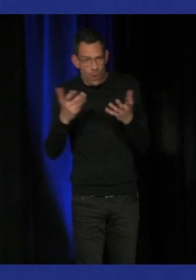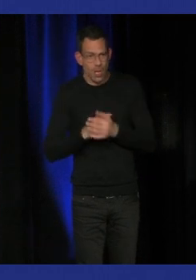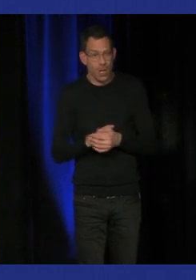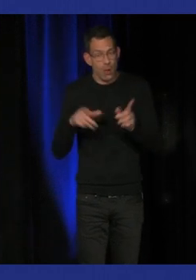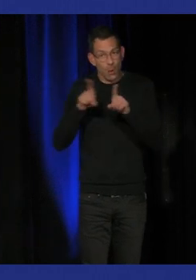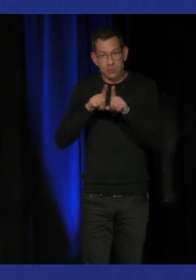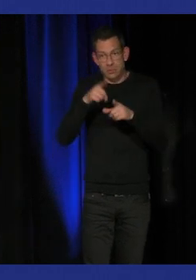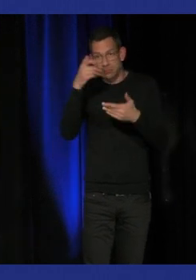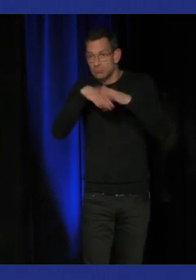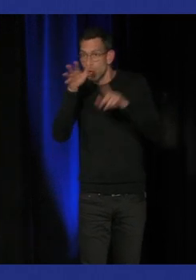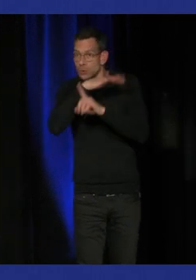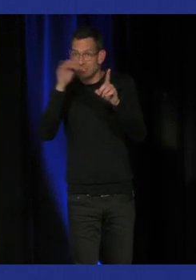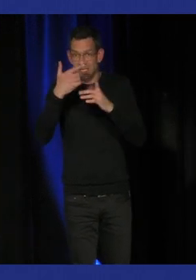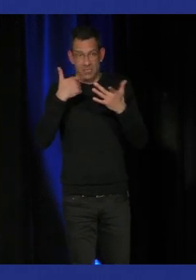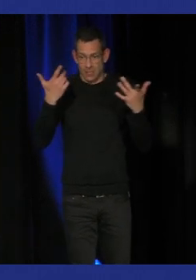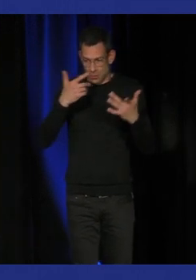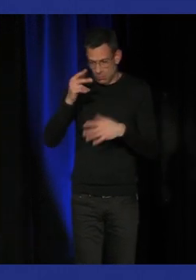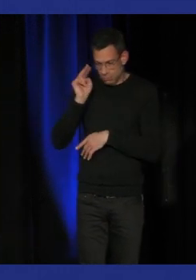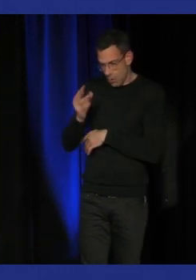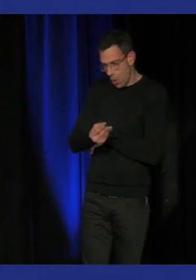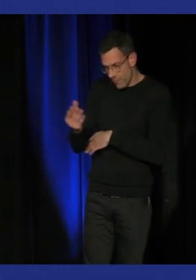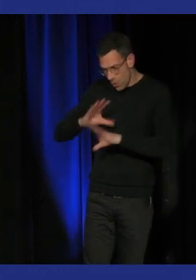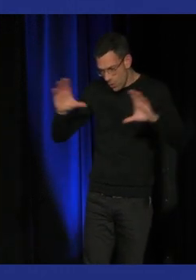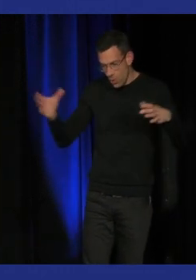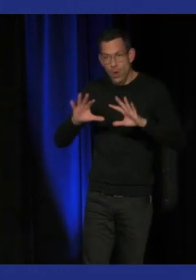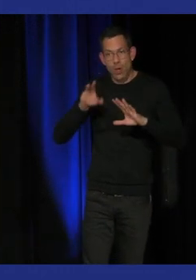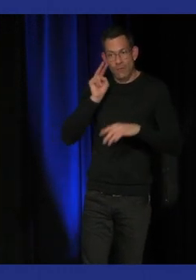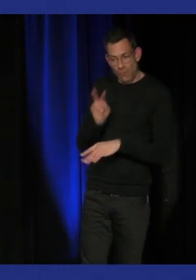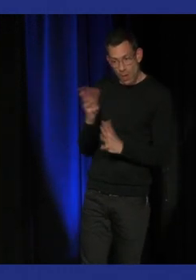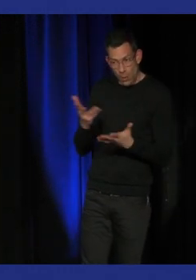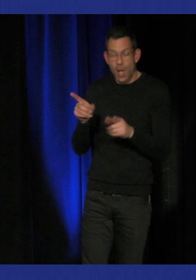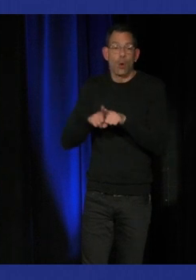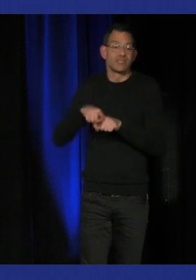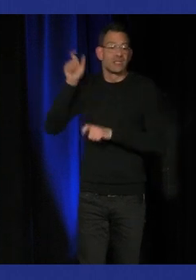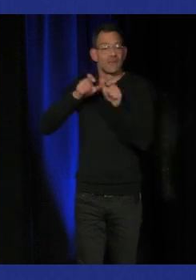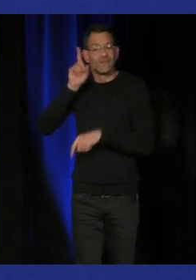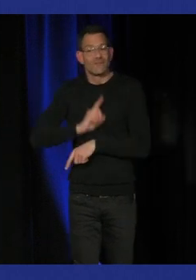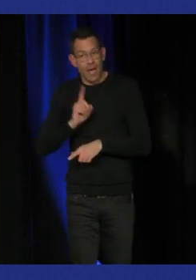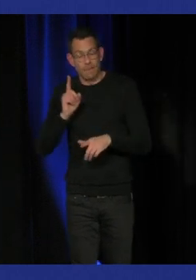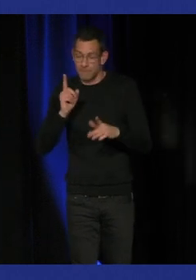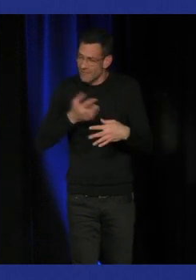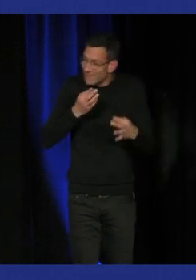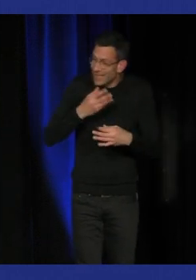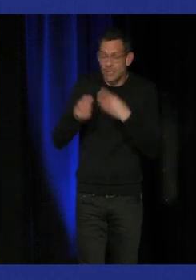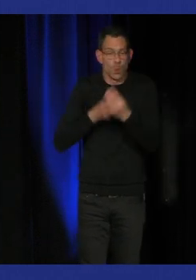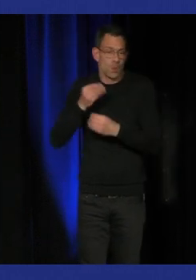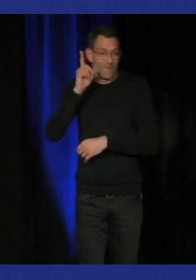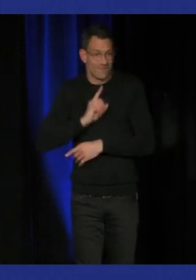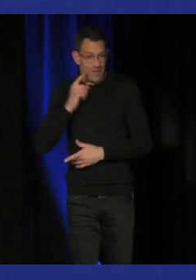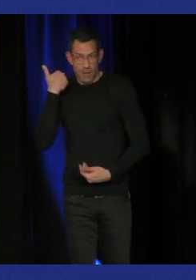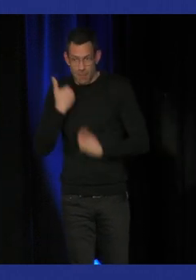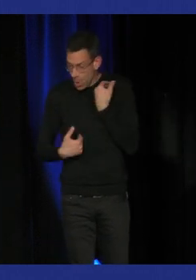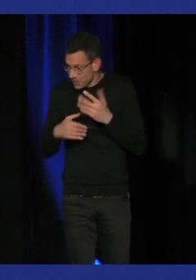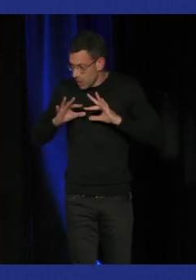collectivement, comment du coup aider aussi les femmes valides ou handicapées, mais là, en l'occurrence, on parle souvent des femmes valides qui ont